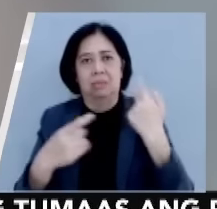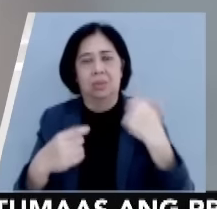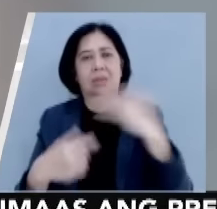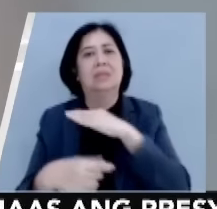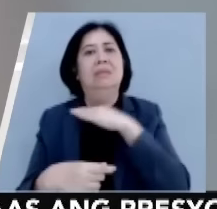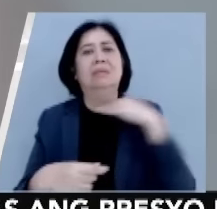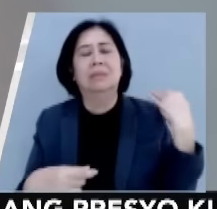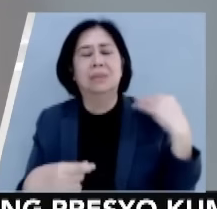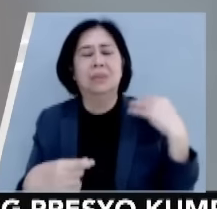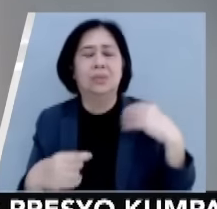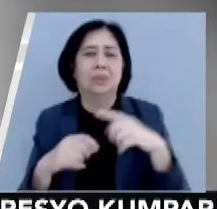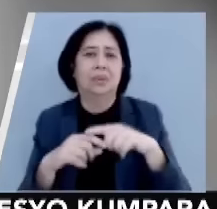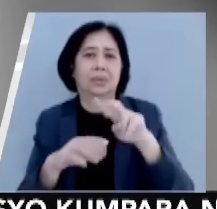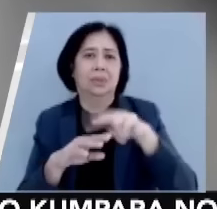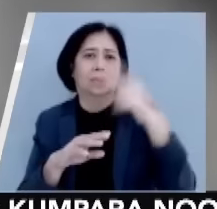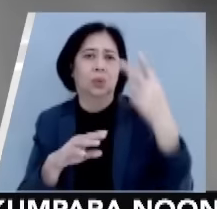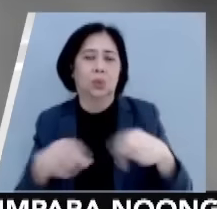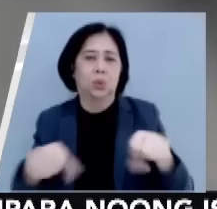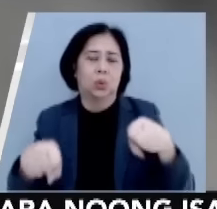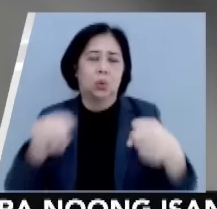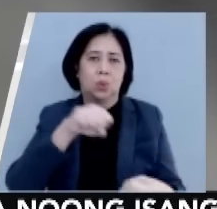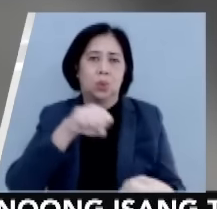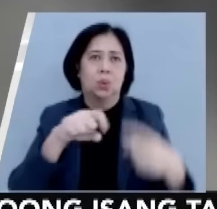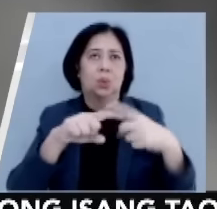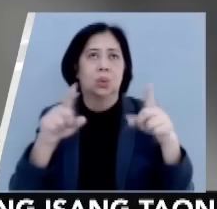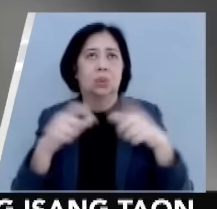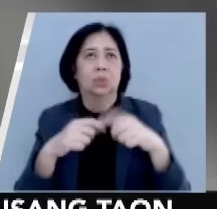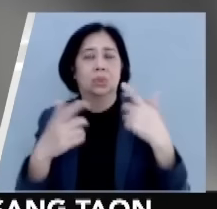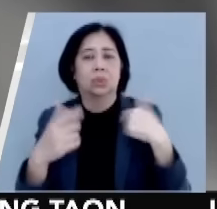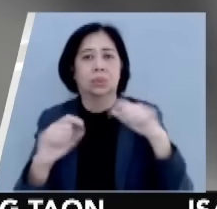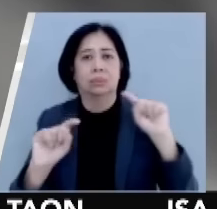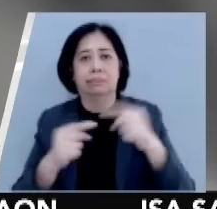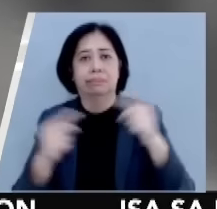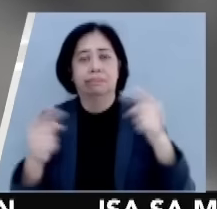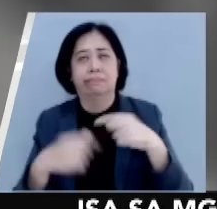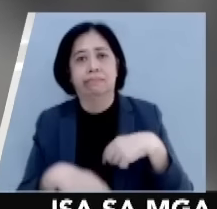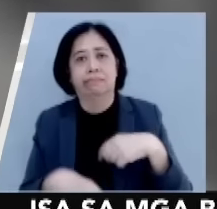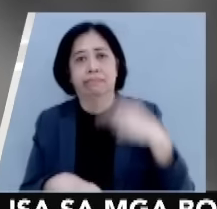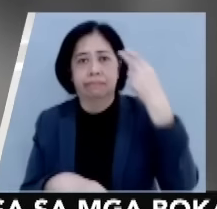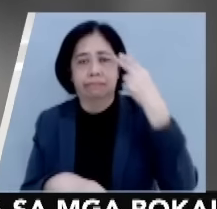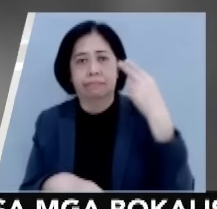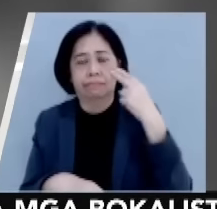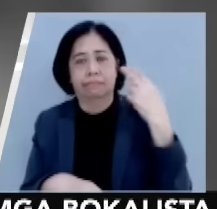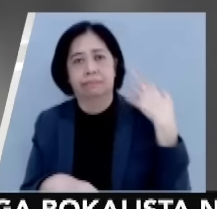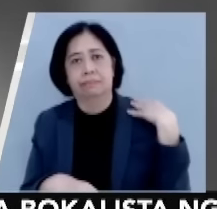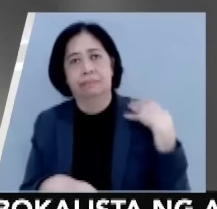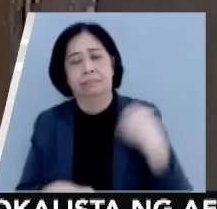Nahulog din ito sa motorsiklo at nagka-injury sa ulo at balikat. Mabait po siya.